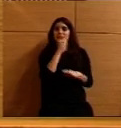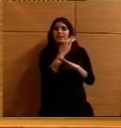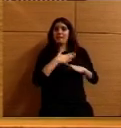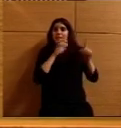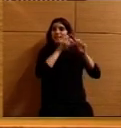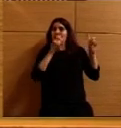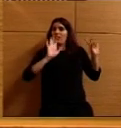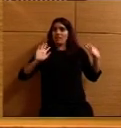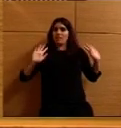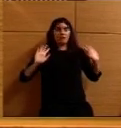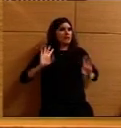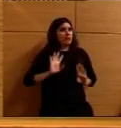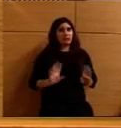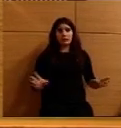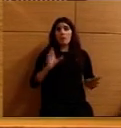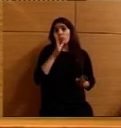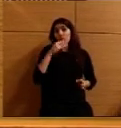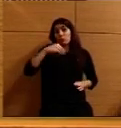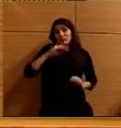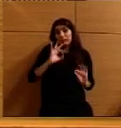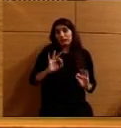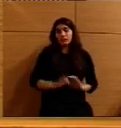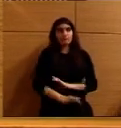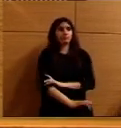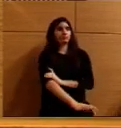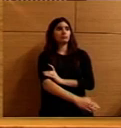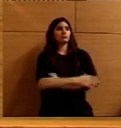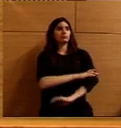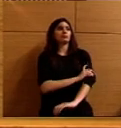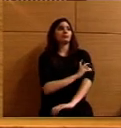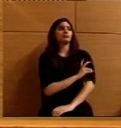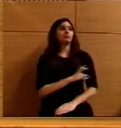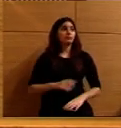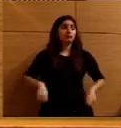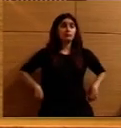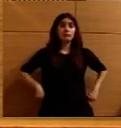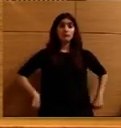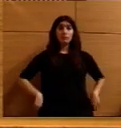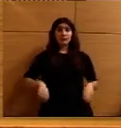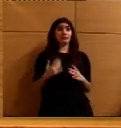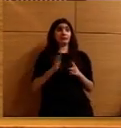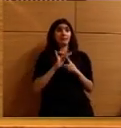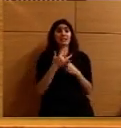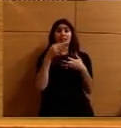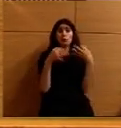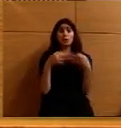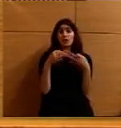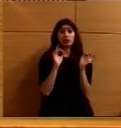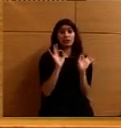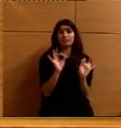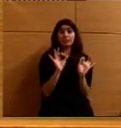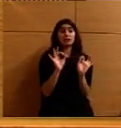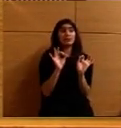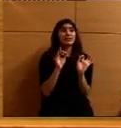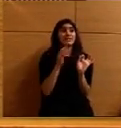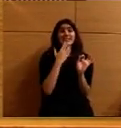que presidís, que per això és el president d'esta institució. En l'encaix jurídic, que com comprendrà en este moment, si